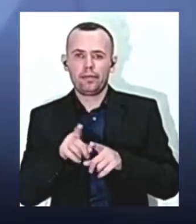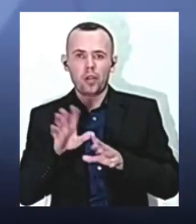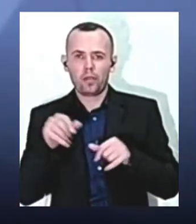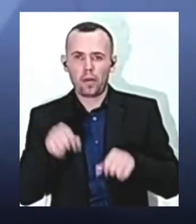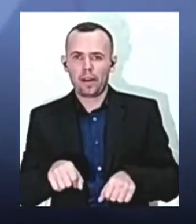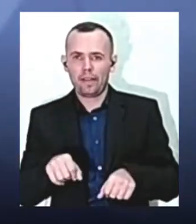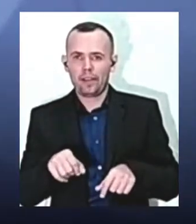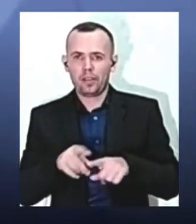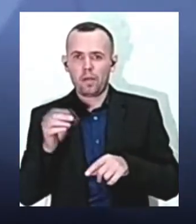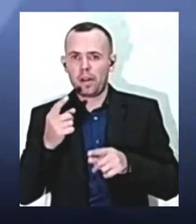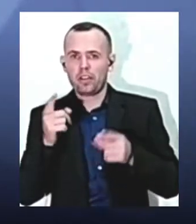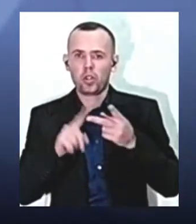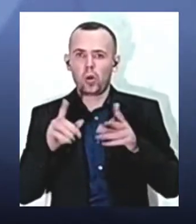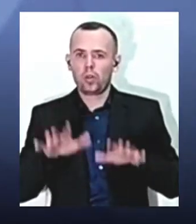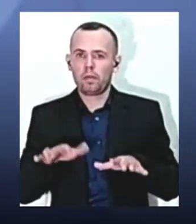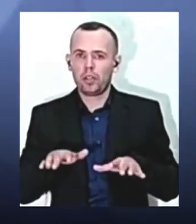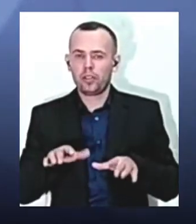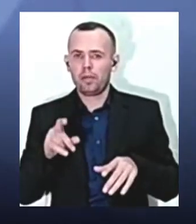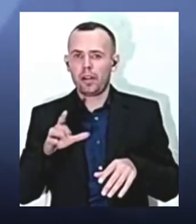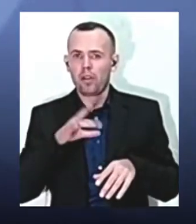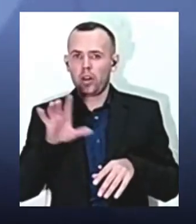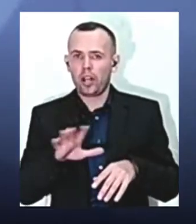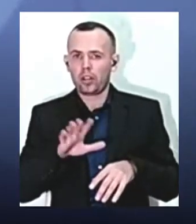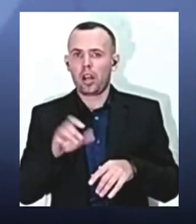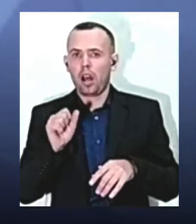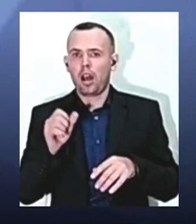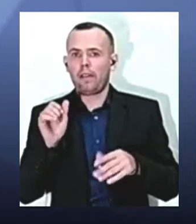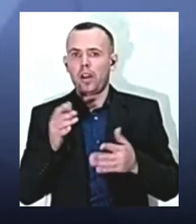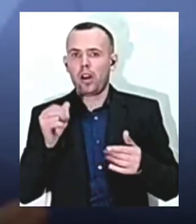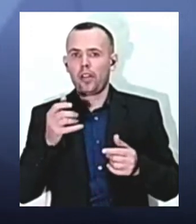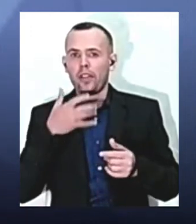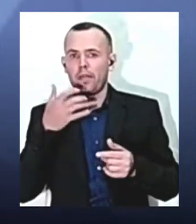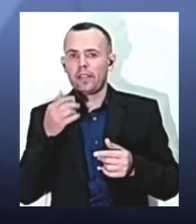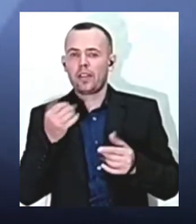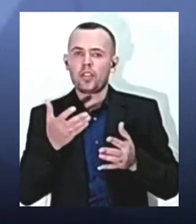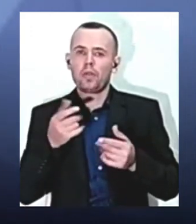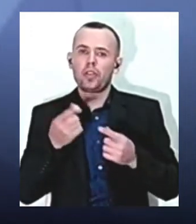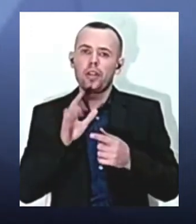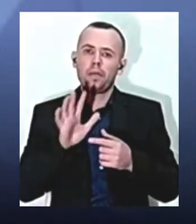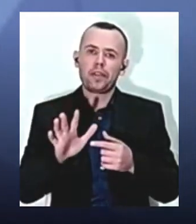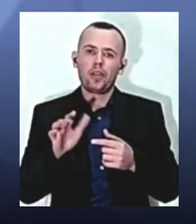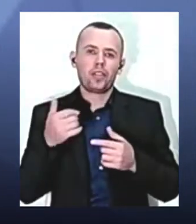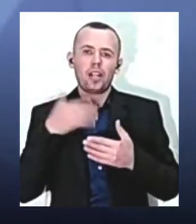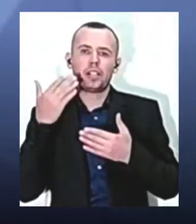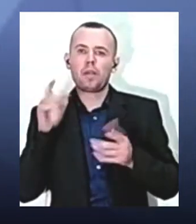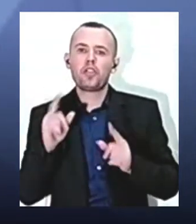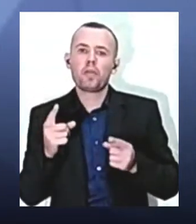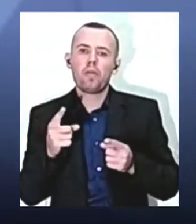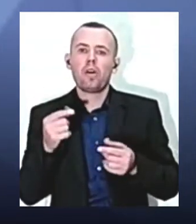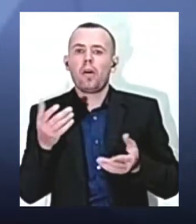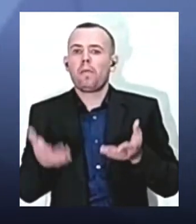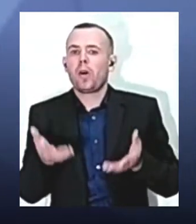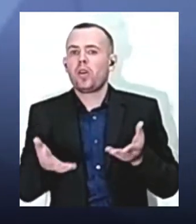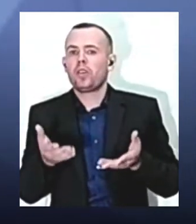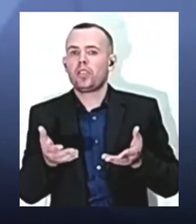місце, залежно від регіону, а на півдні вони чомусь тільки п'яті. Я не знаю, чому, можливо, ми кияни, власне,